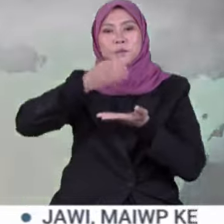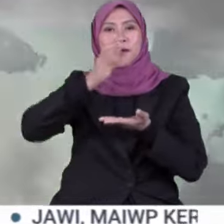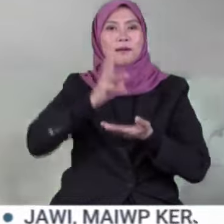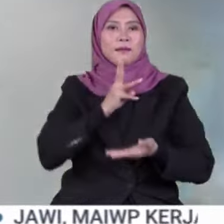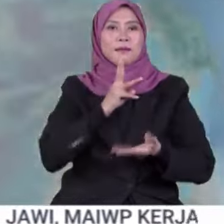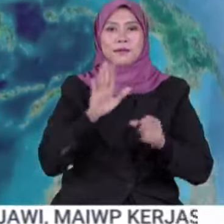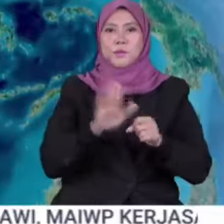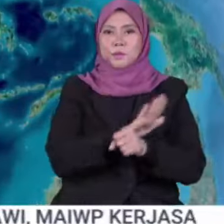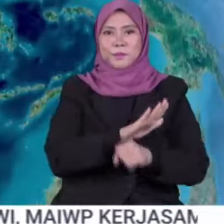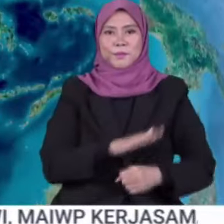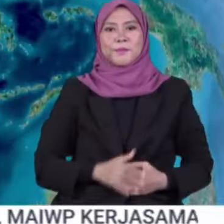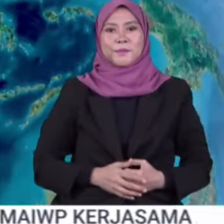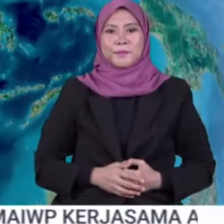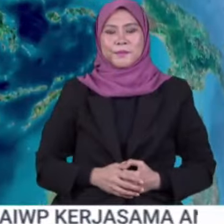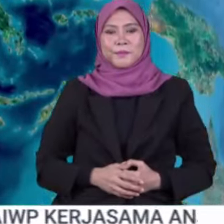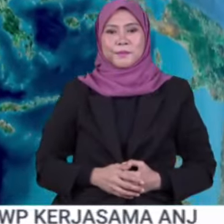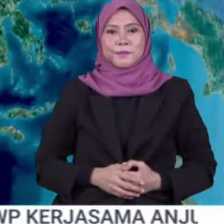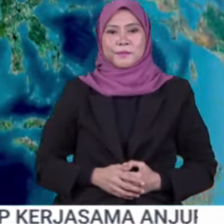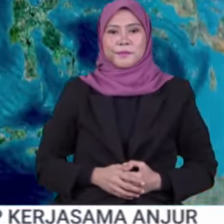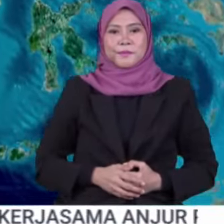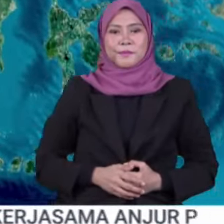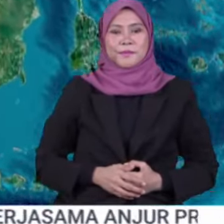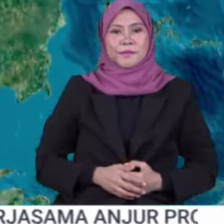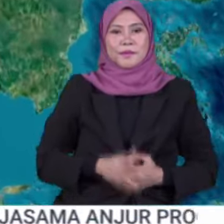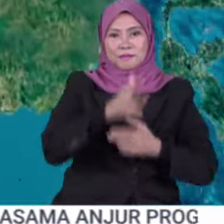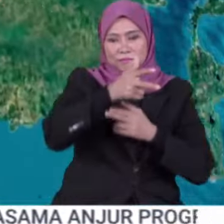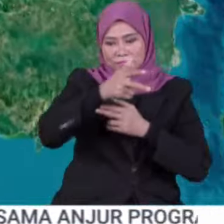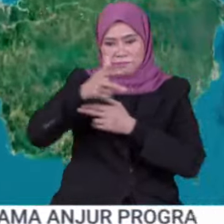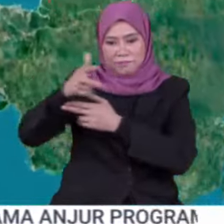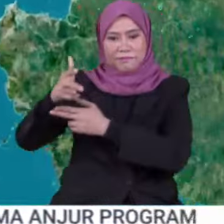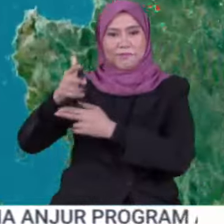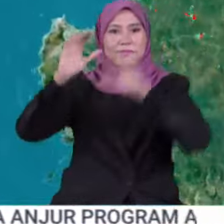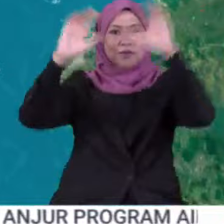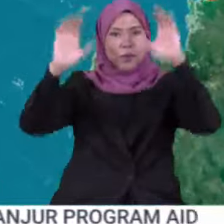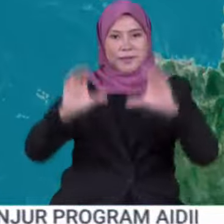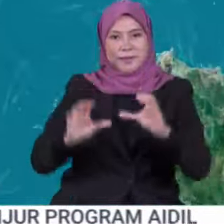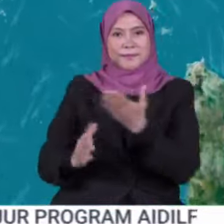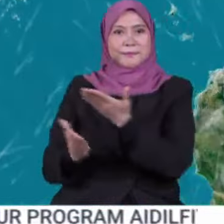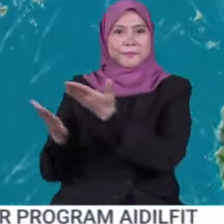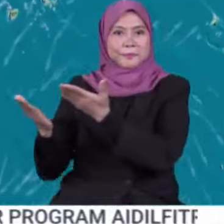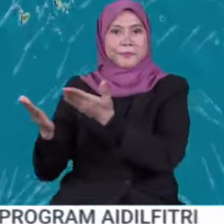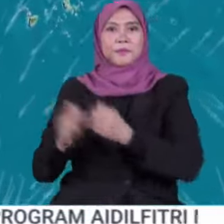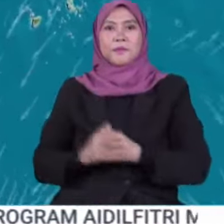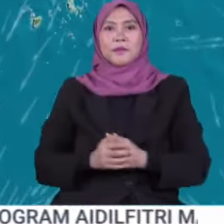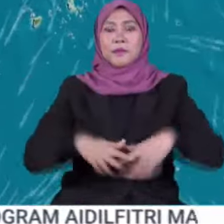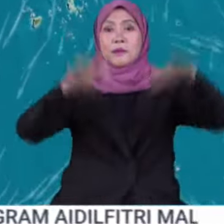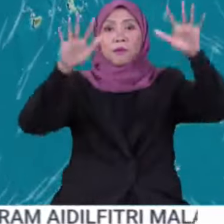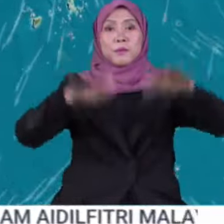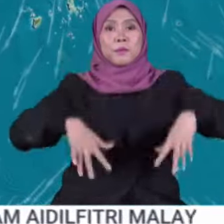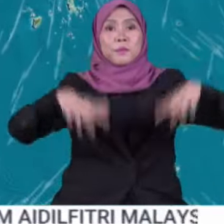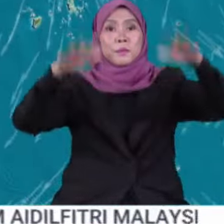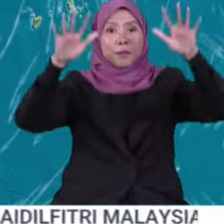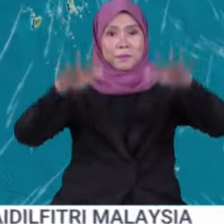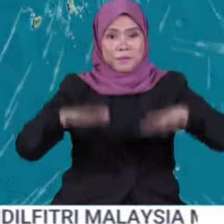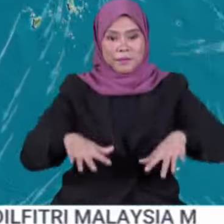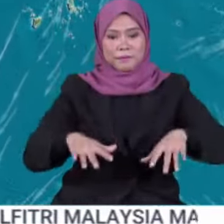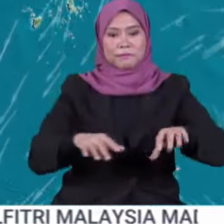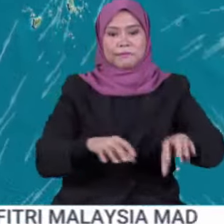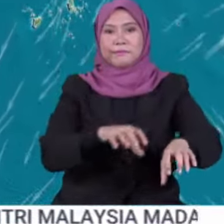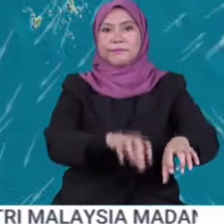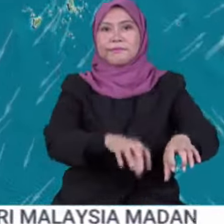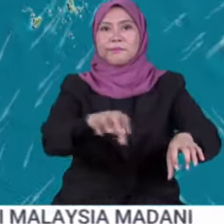mencukupi. Baiklah, bagi tinjauan cuaca semasa pula dapat diperhatikan ketika ini, hujan lebat kini sedang berlaku di satu dua